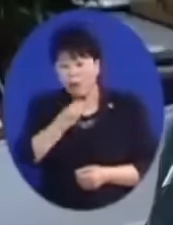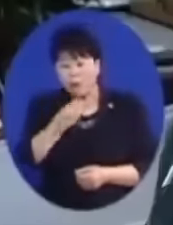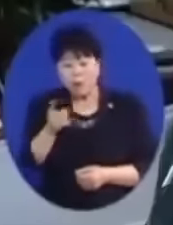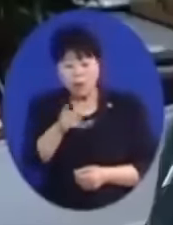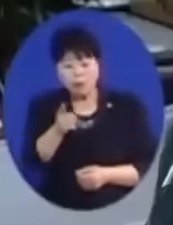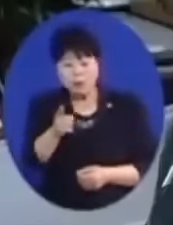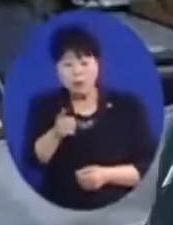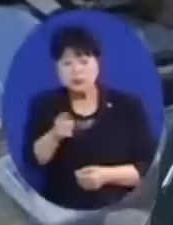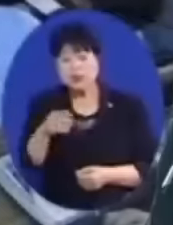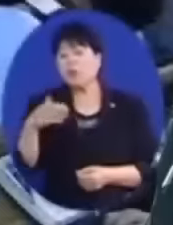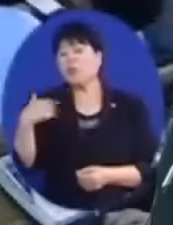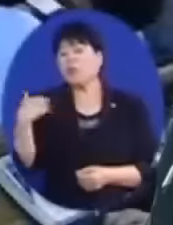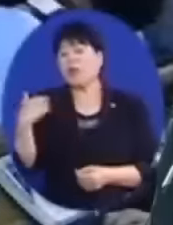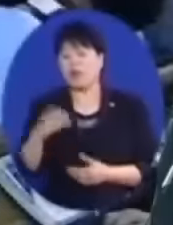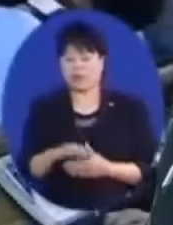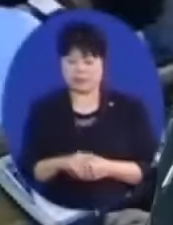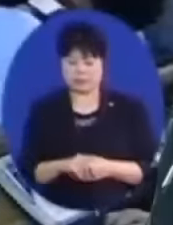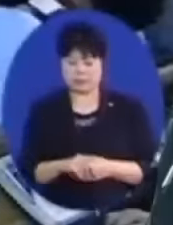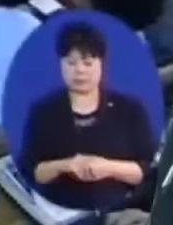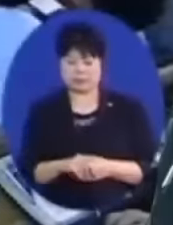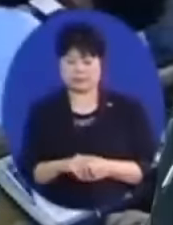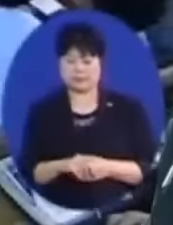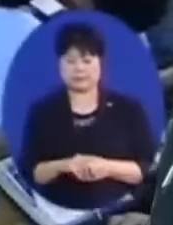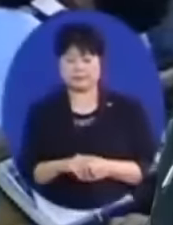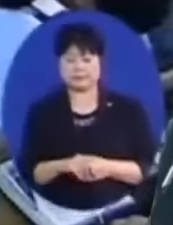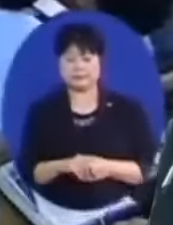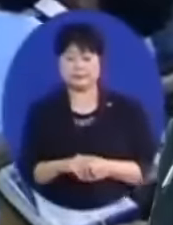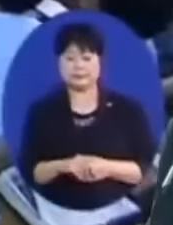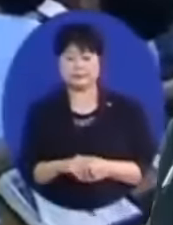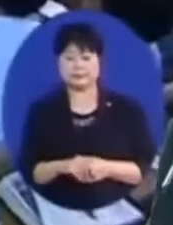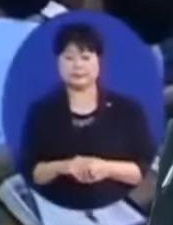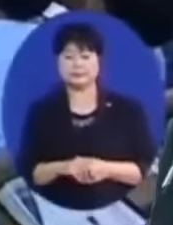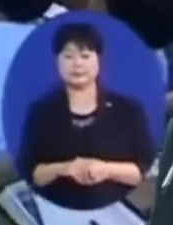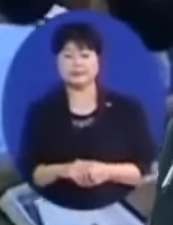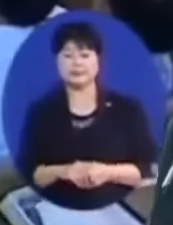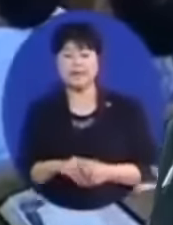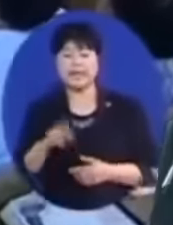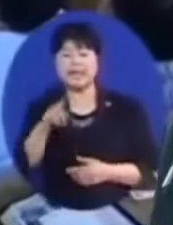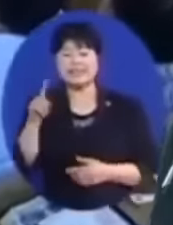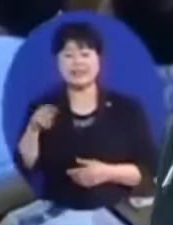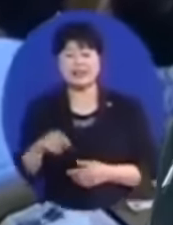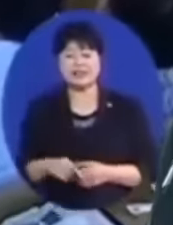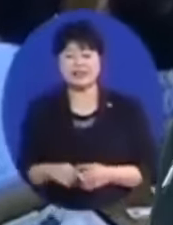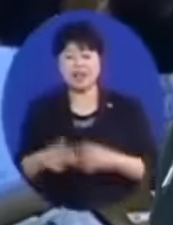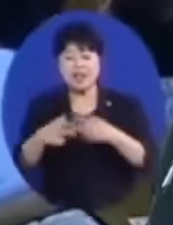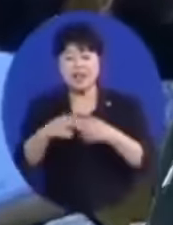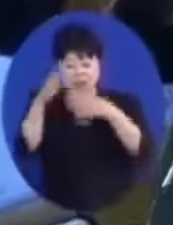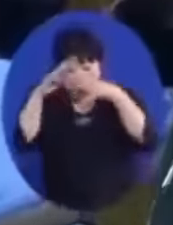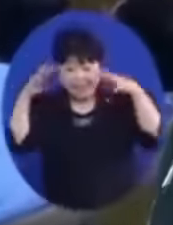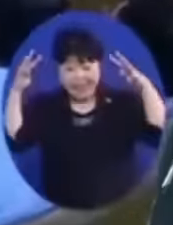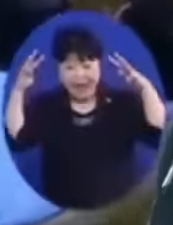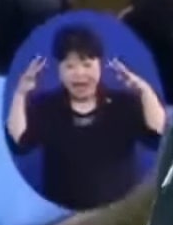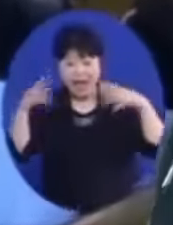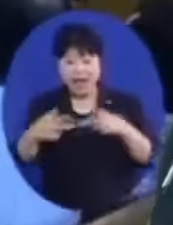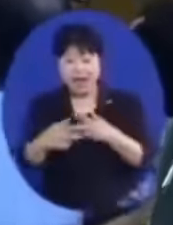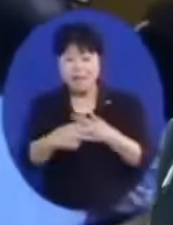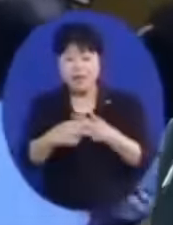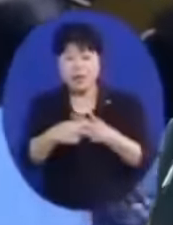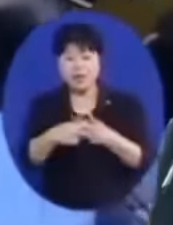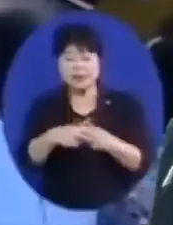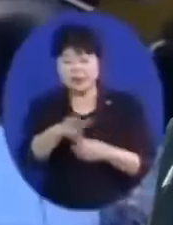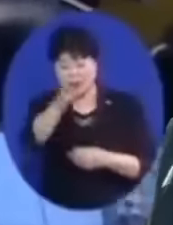무엇인지 알지를 못하게 되는 것입니다. 켄터키 루이빌 의과대학 병원 22세 된 환자가